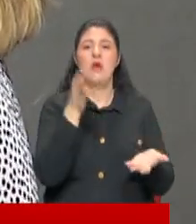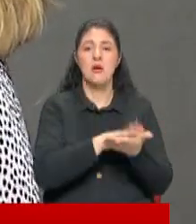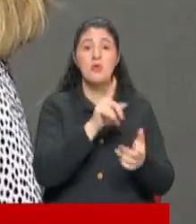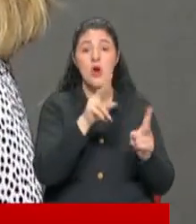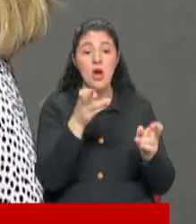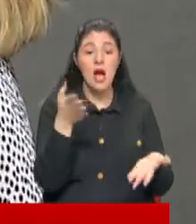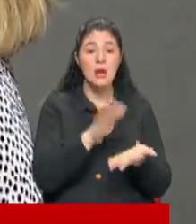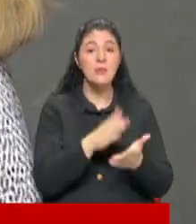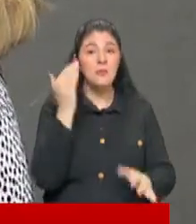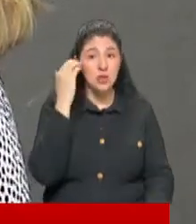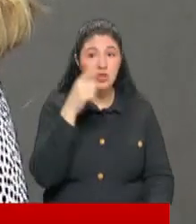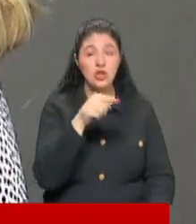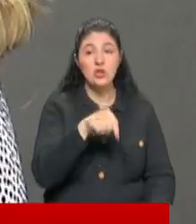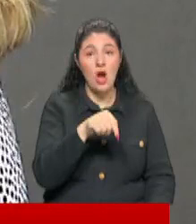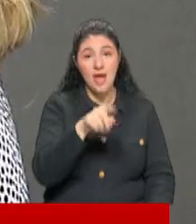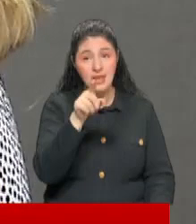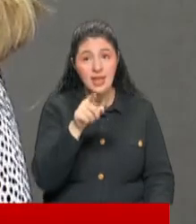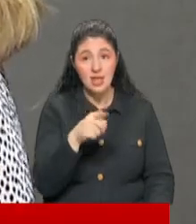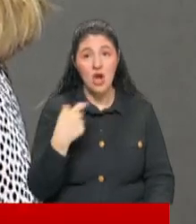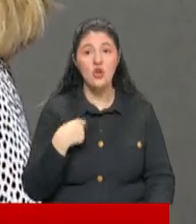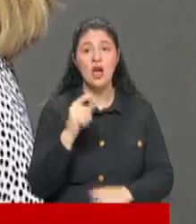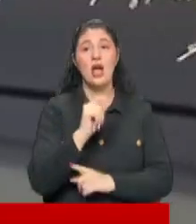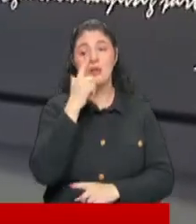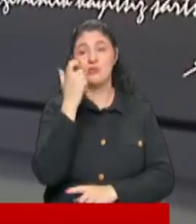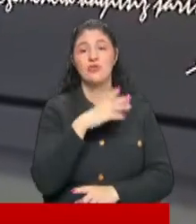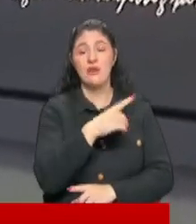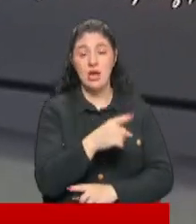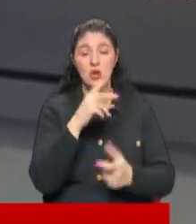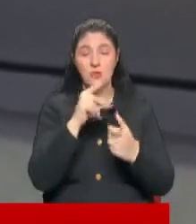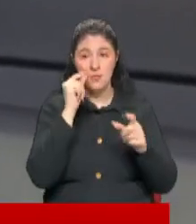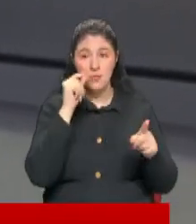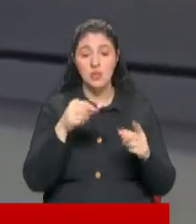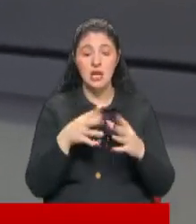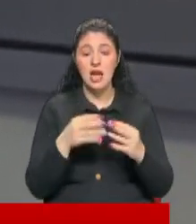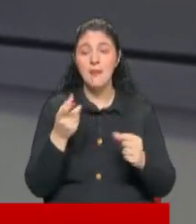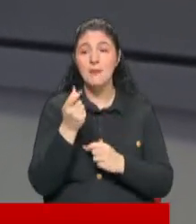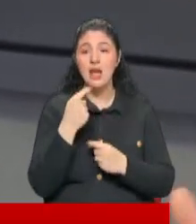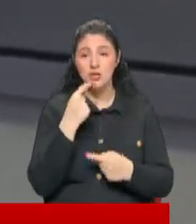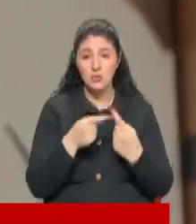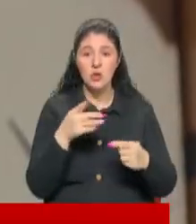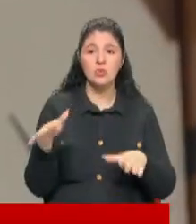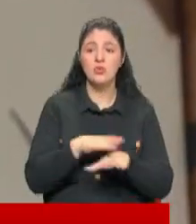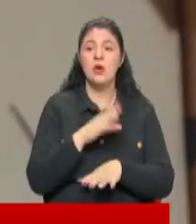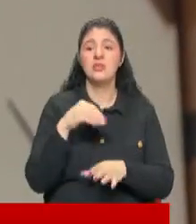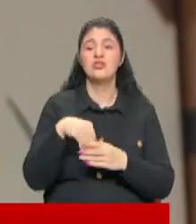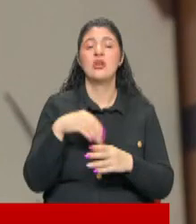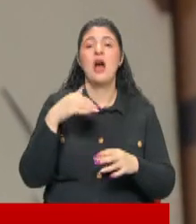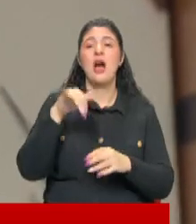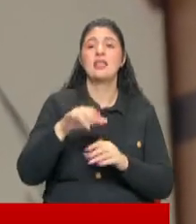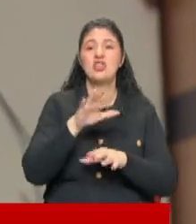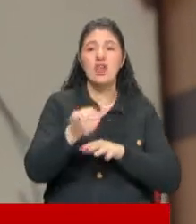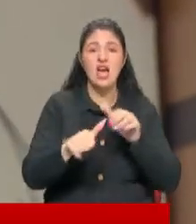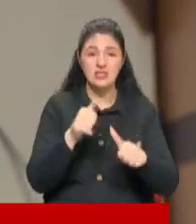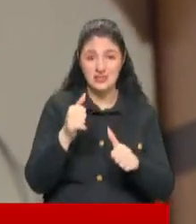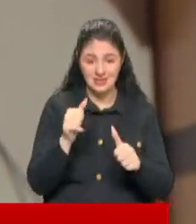konuyu kapatanların başında da şu andaki özel kalem müdürü var dikbayır Bugün de kayıp para iddiasının üstünün kapatılması için hakkında taciz